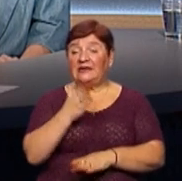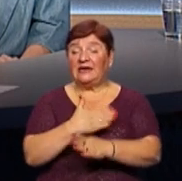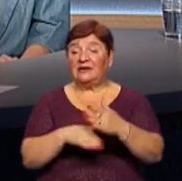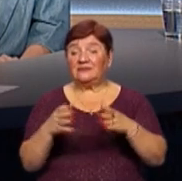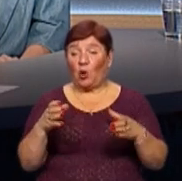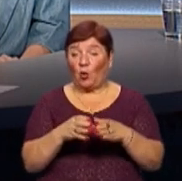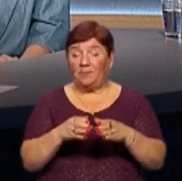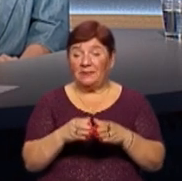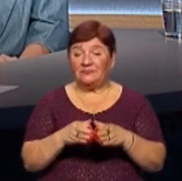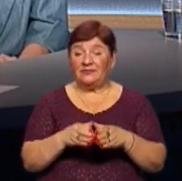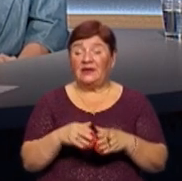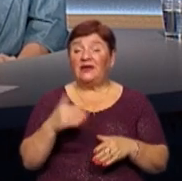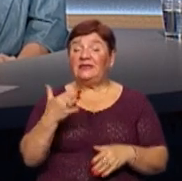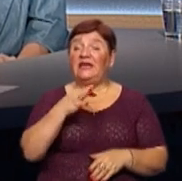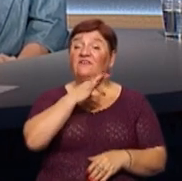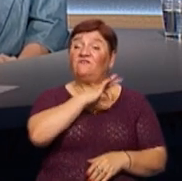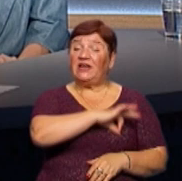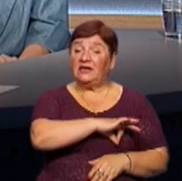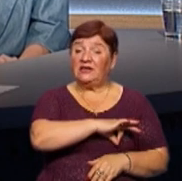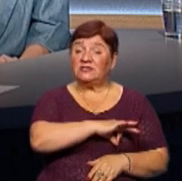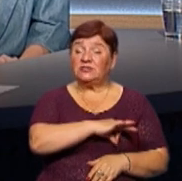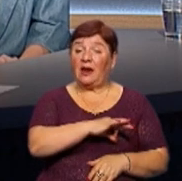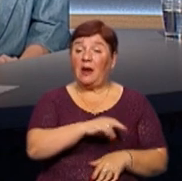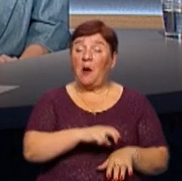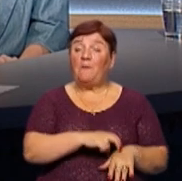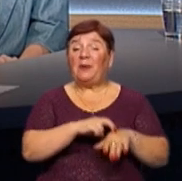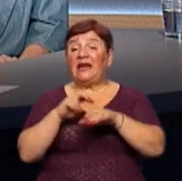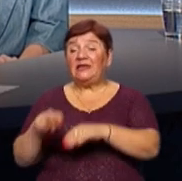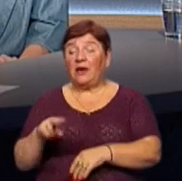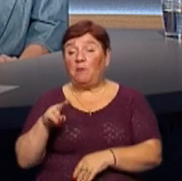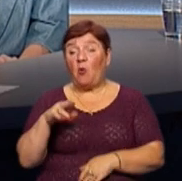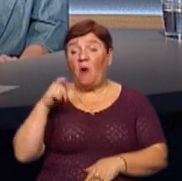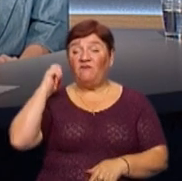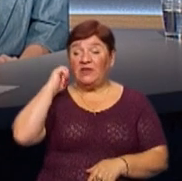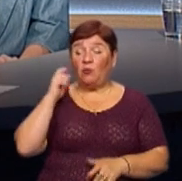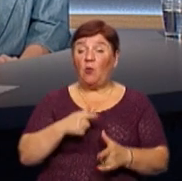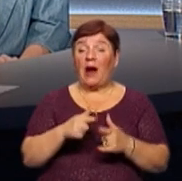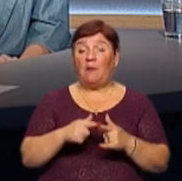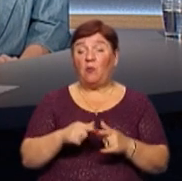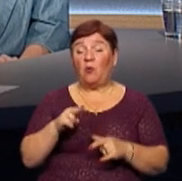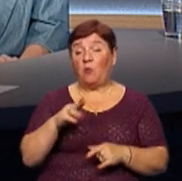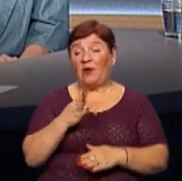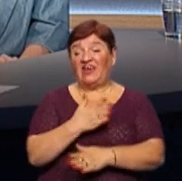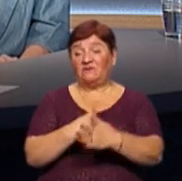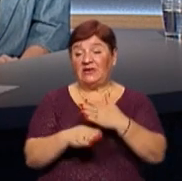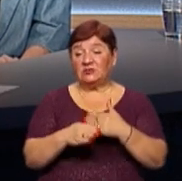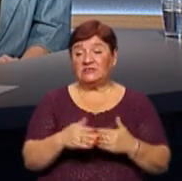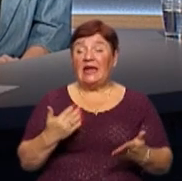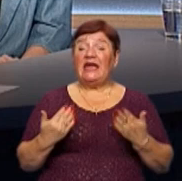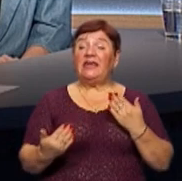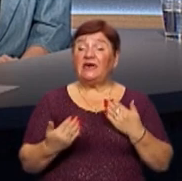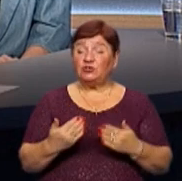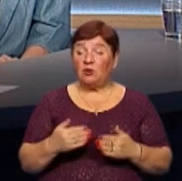групі. Їй вигодніше зараз перейти на по віку чи так і продовжати? Якщо